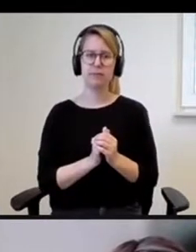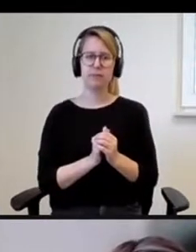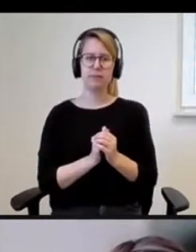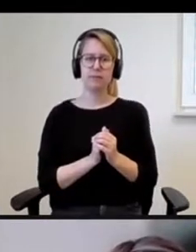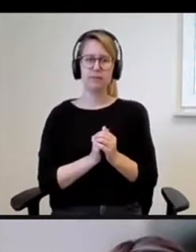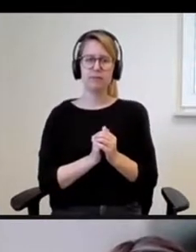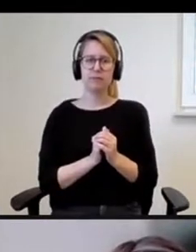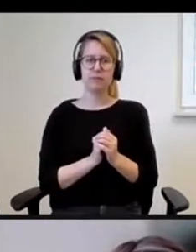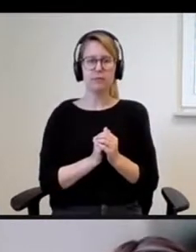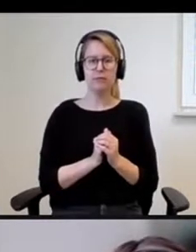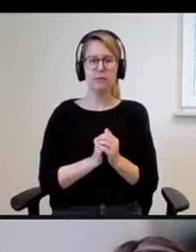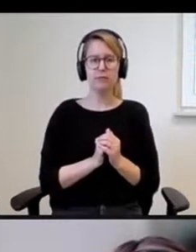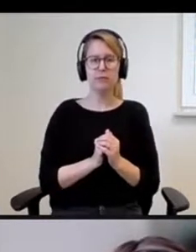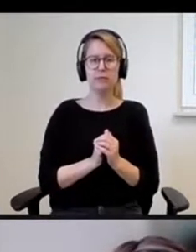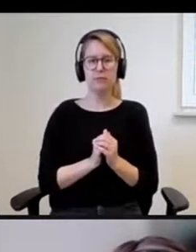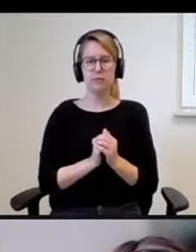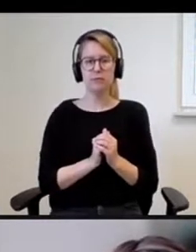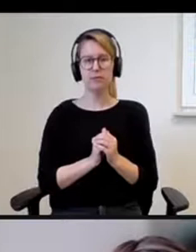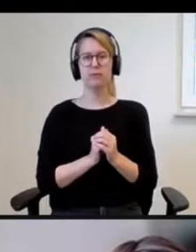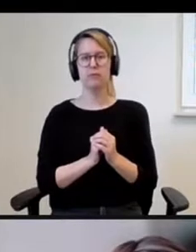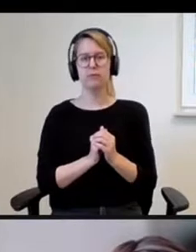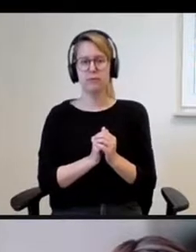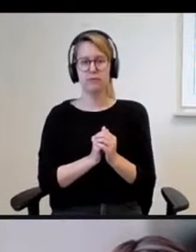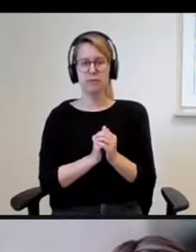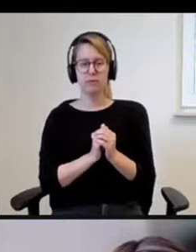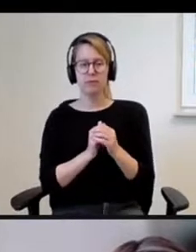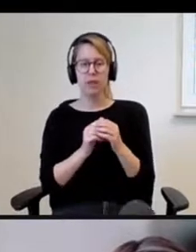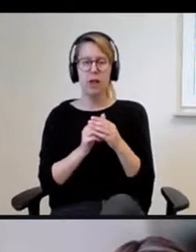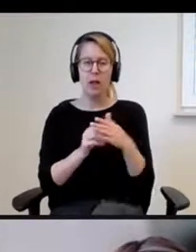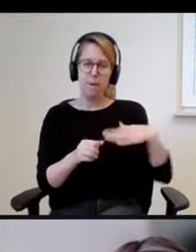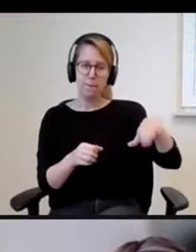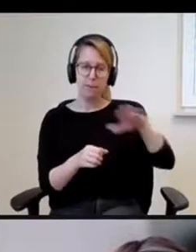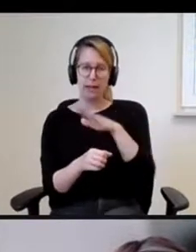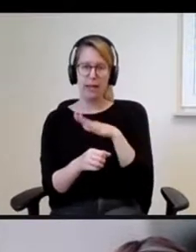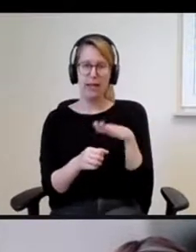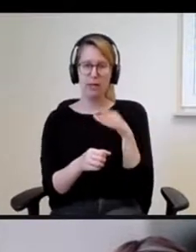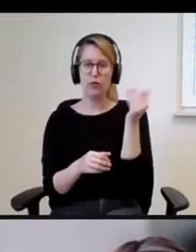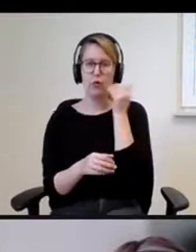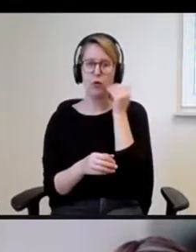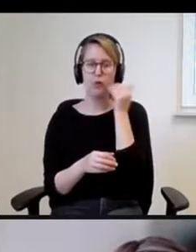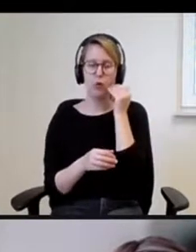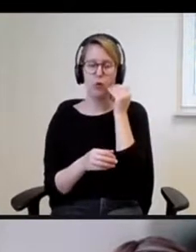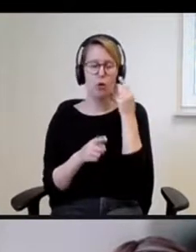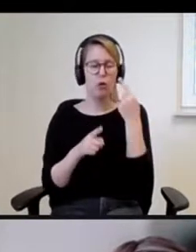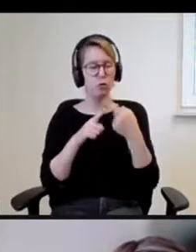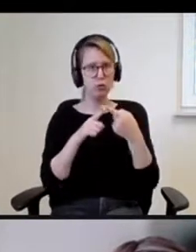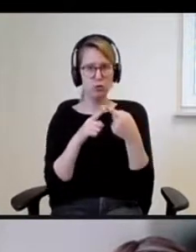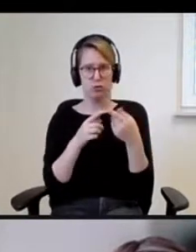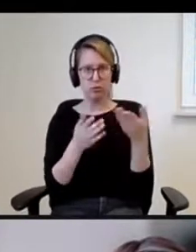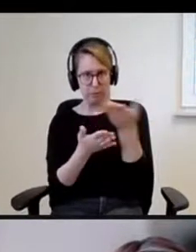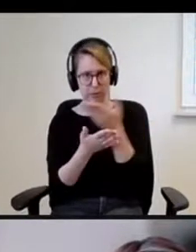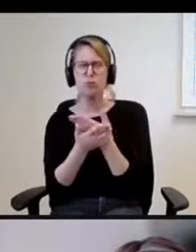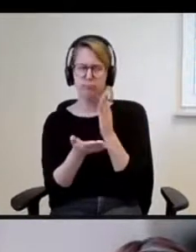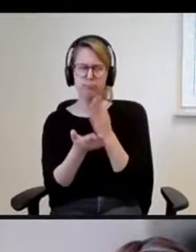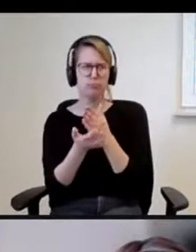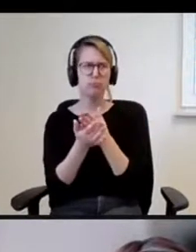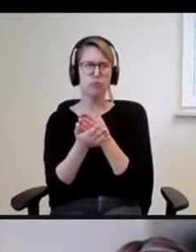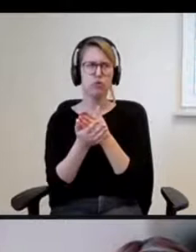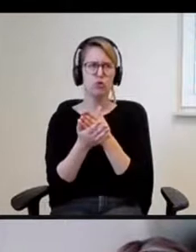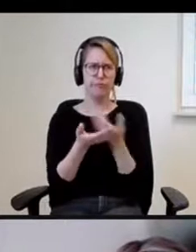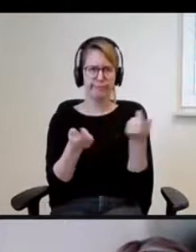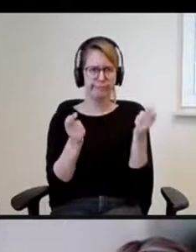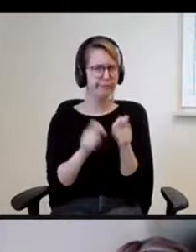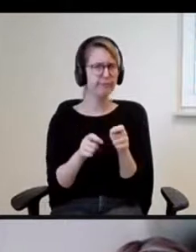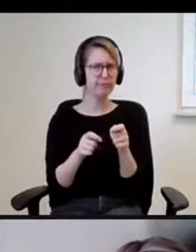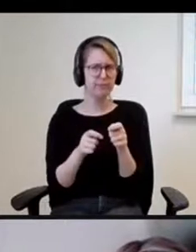Bon, den Bereich von Wohnraum, von der Bildung, habe ich schon erwähnt.